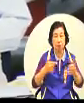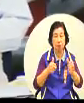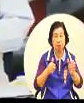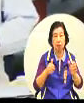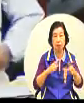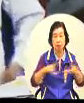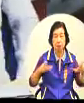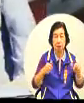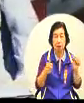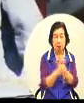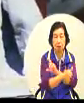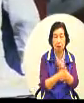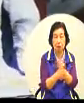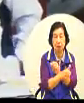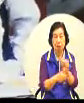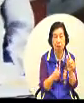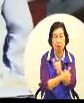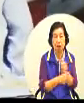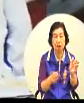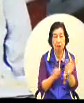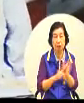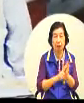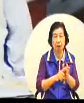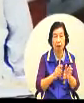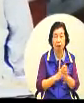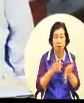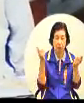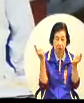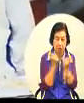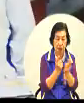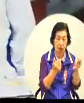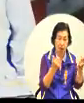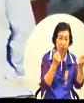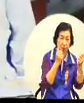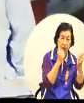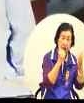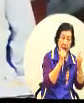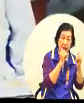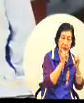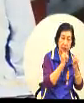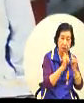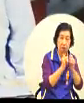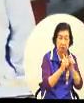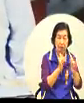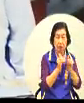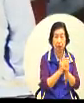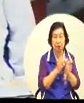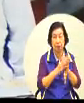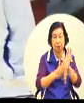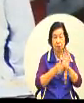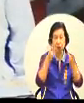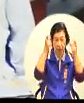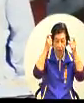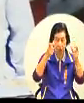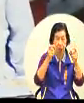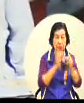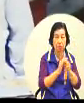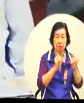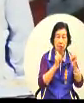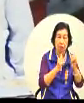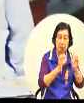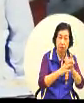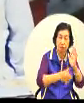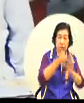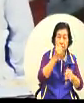台北市的社会局的局长，高雄市的社会局局长，行政院劳委会